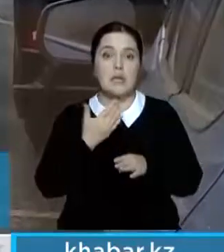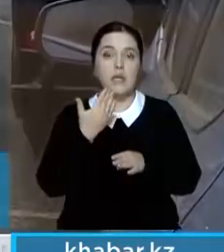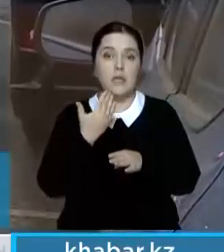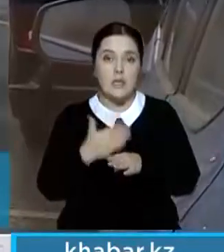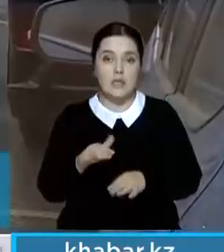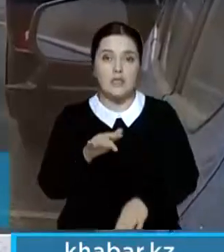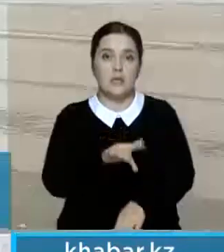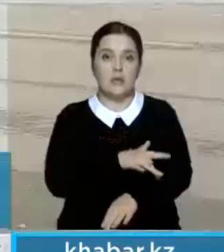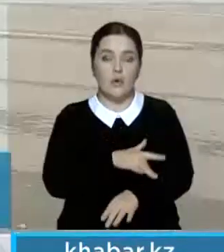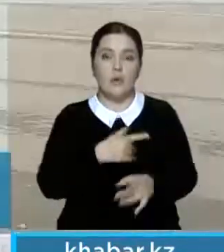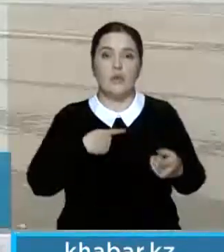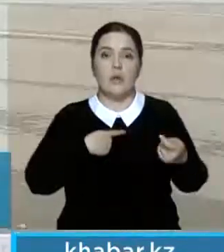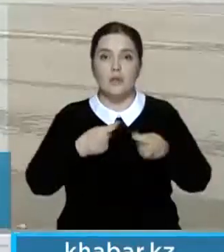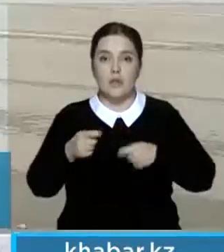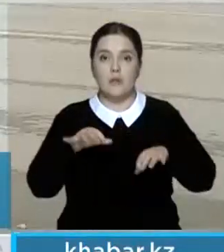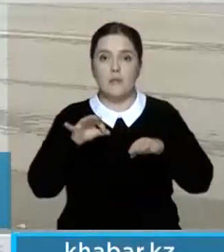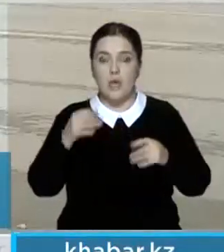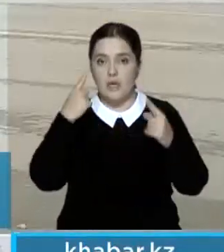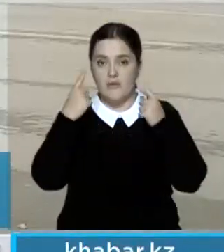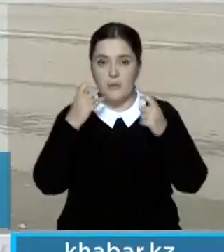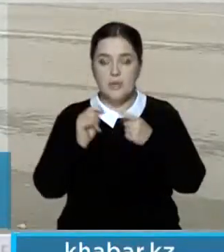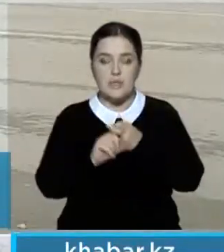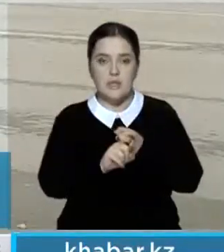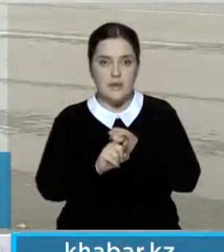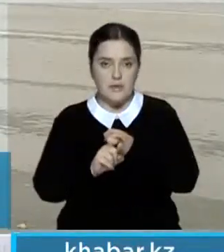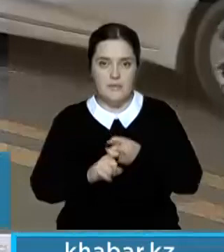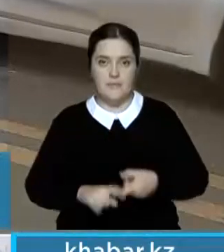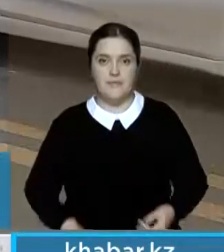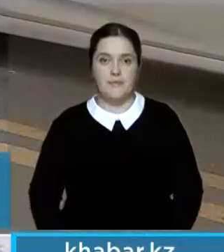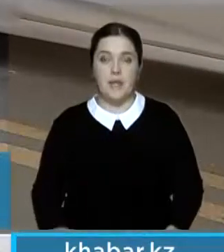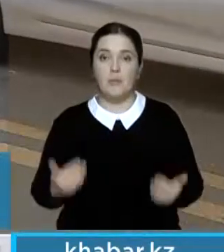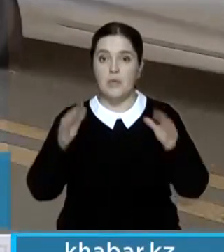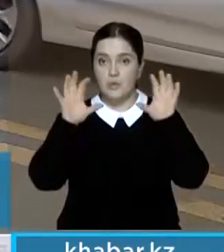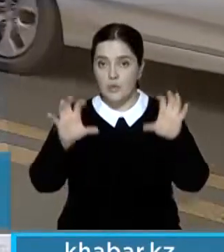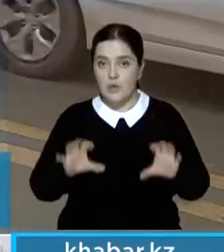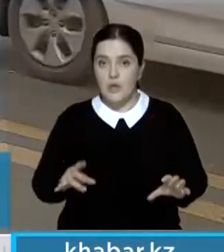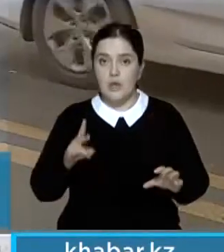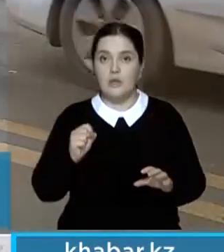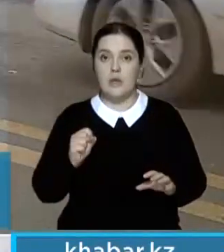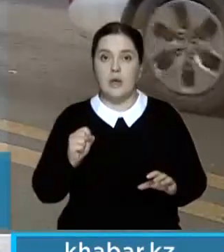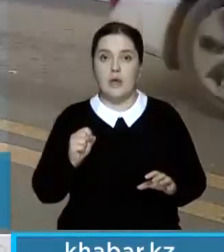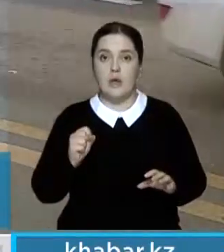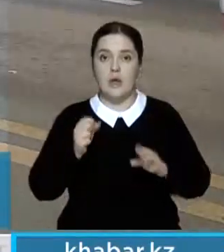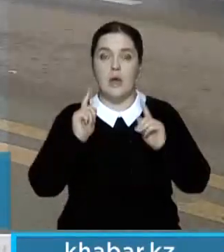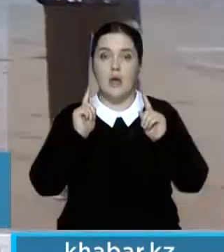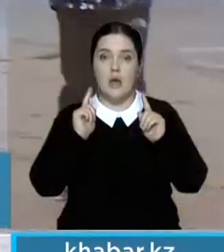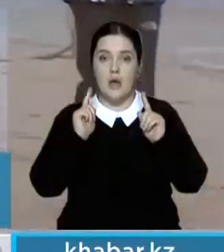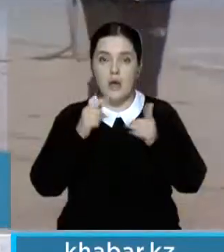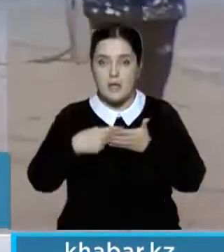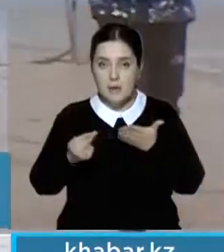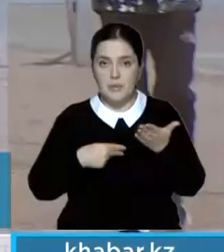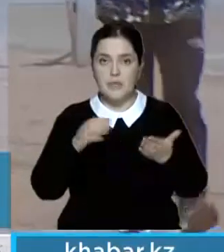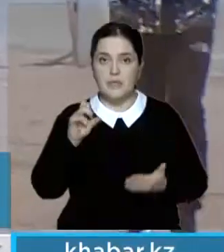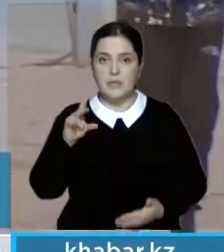инвестиции, реальный сектор, сфера услуг, торговля, транспорт, информация и связь. Теперь закон направлен на одобрение в